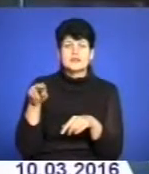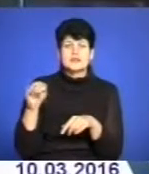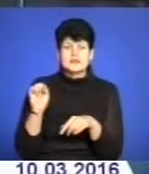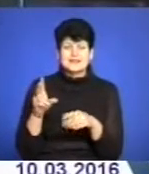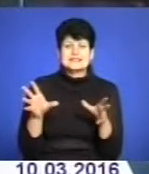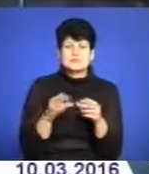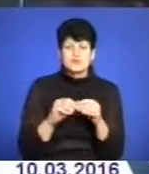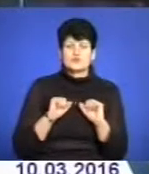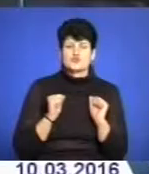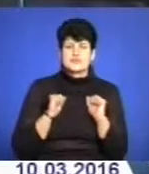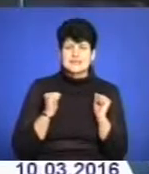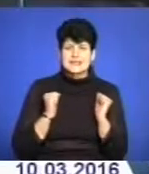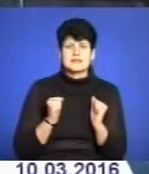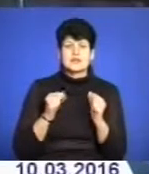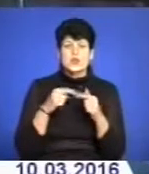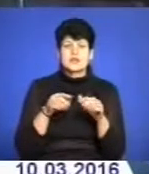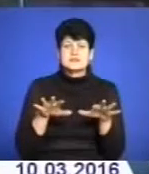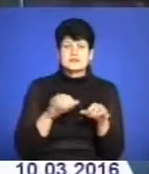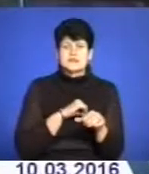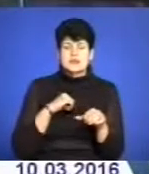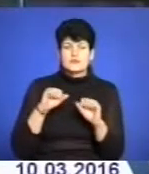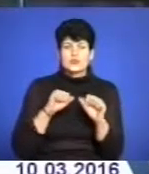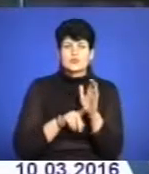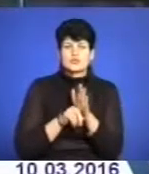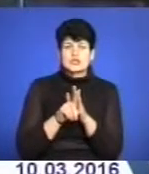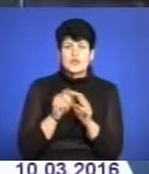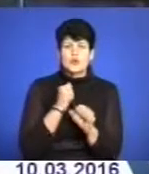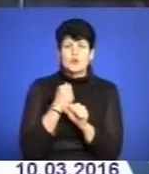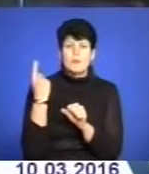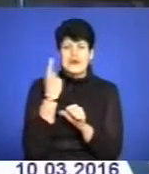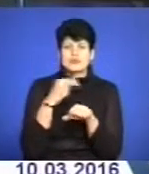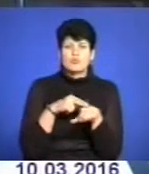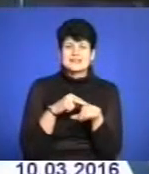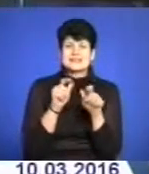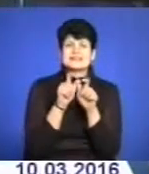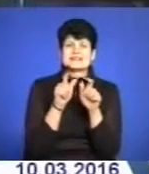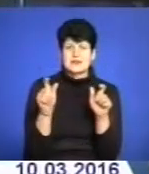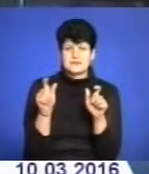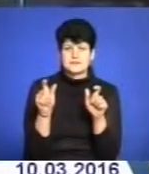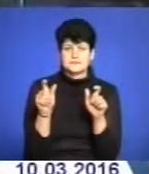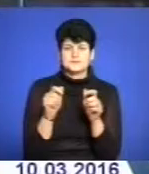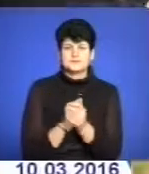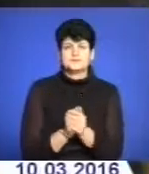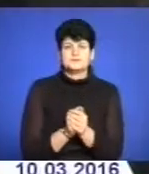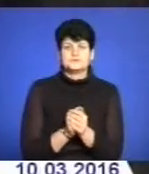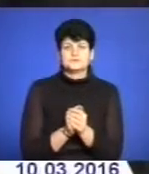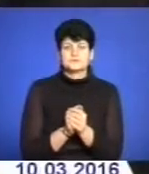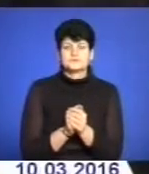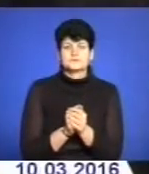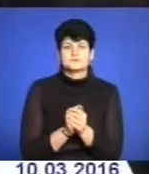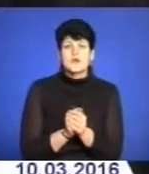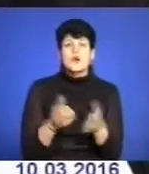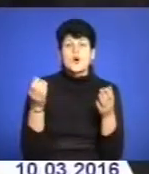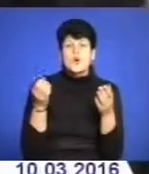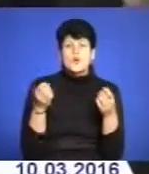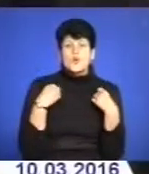та представників органів місцевого самоврядування розпочала роботу перша поліцейська станція. Подробиці у сюжеті. В